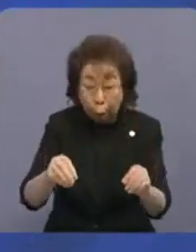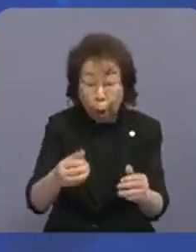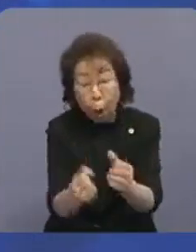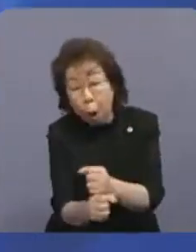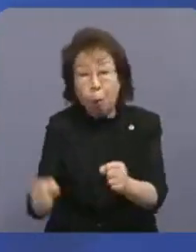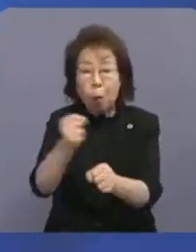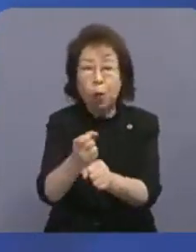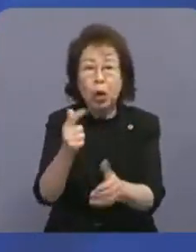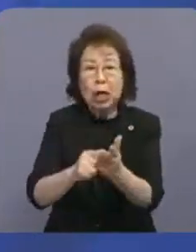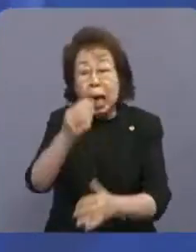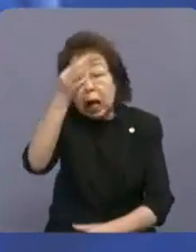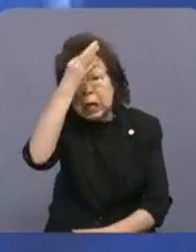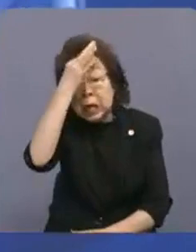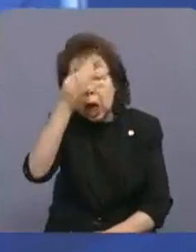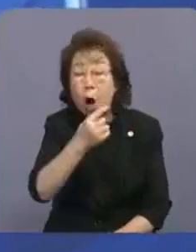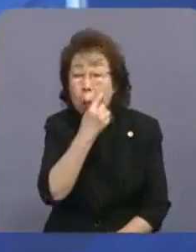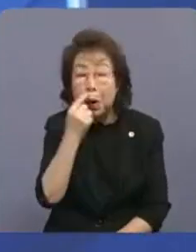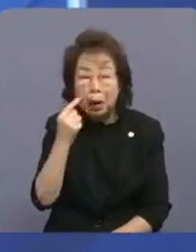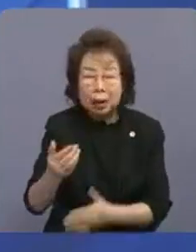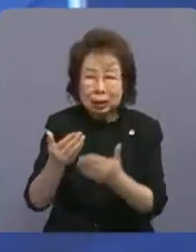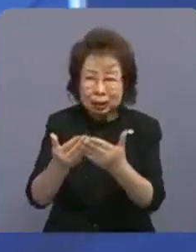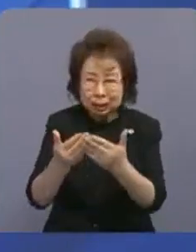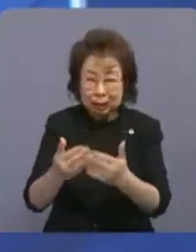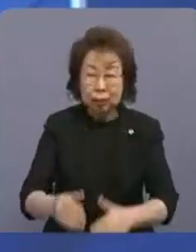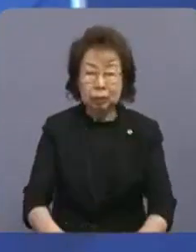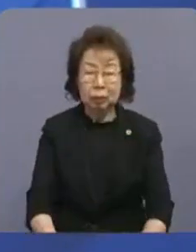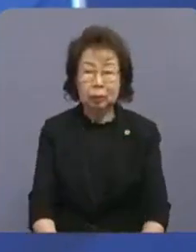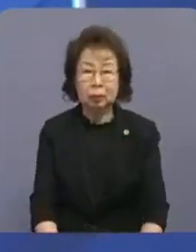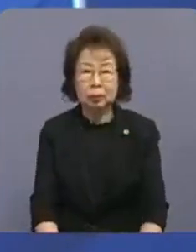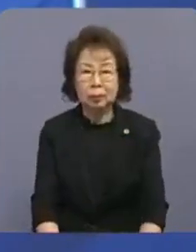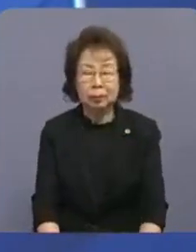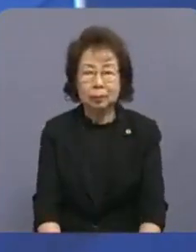기술을 개발한 창업기업을 공조 기자가 다녀왔습니다.